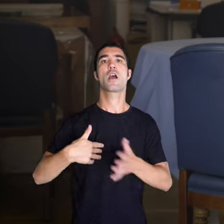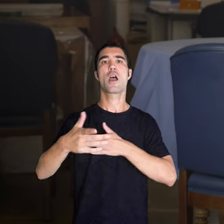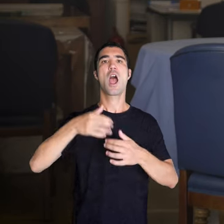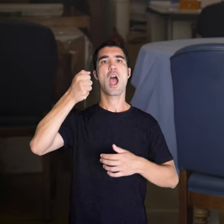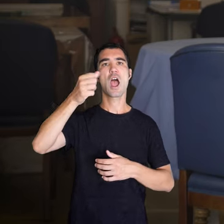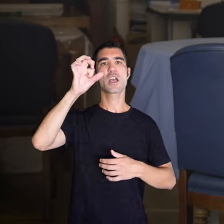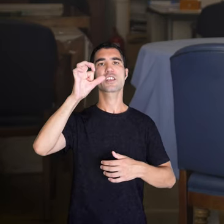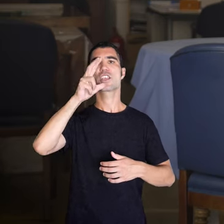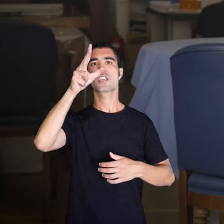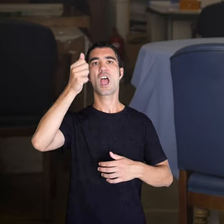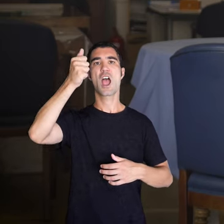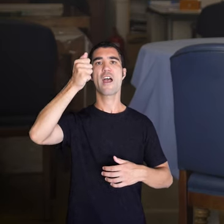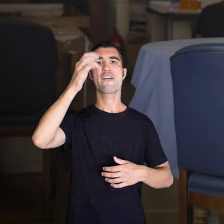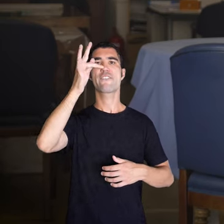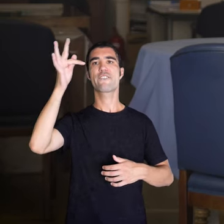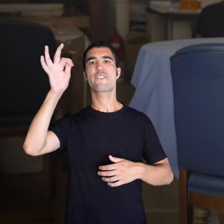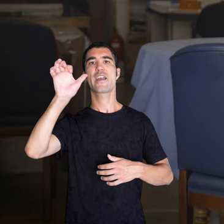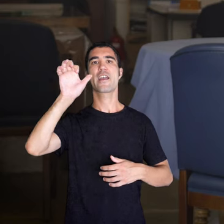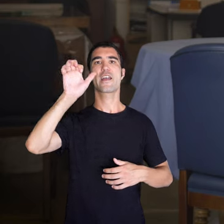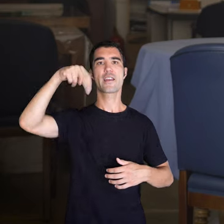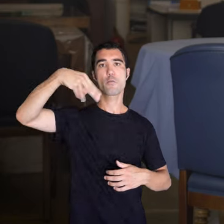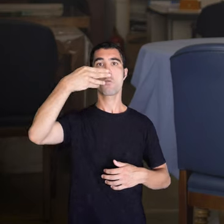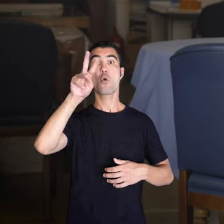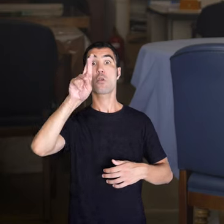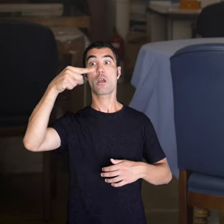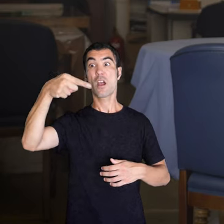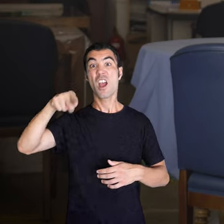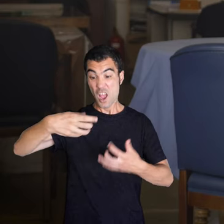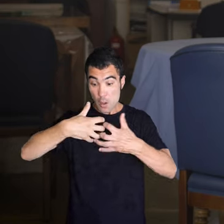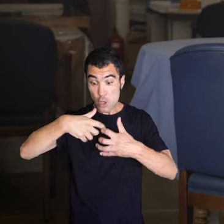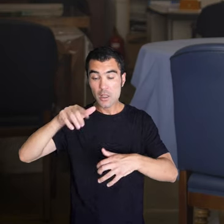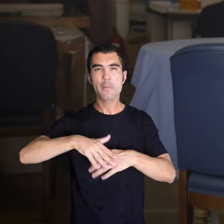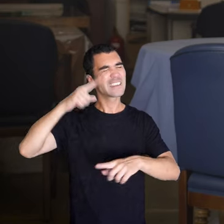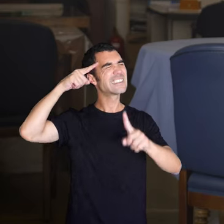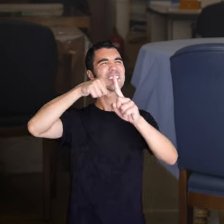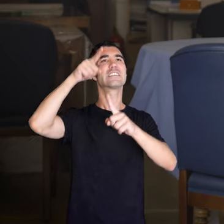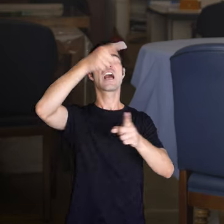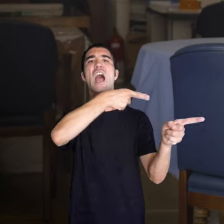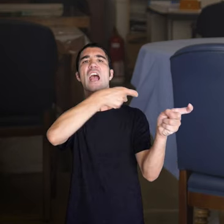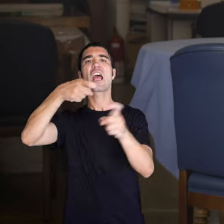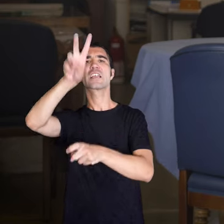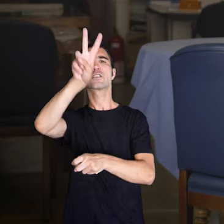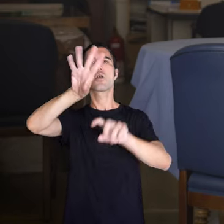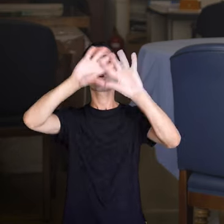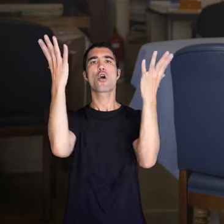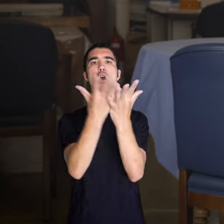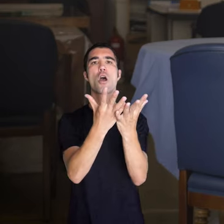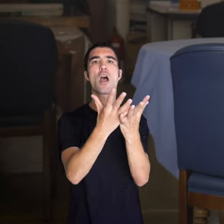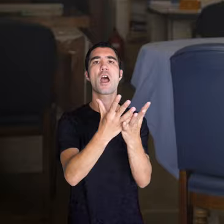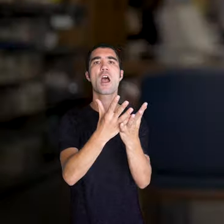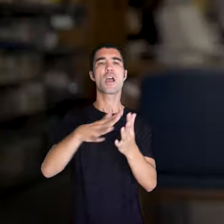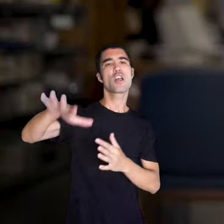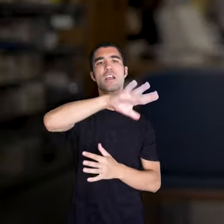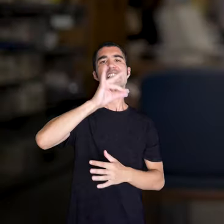a Schaffenburg, a Alemanya, que els motors estaven fets per treure aigua a la Segona Guerra Mundial en el